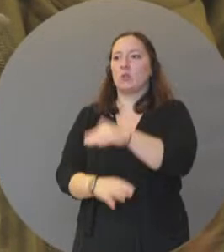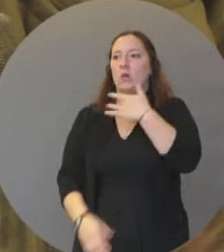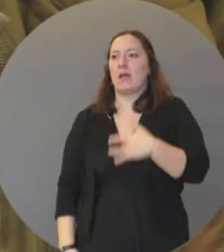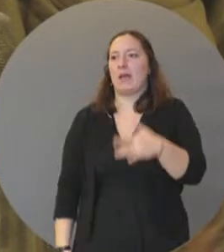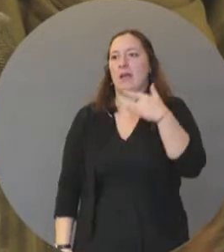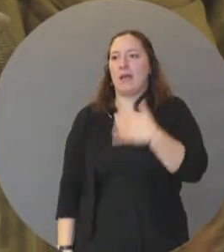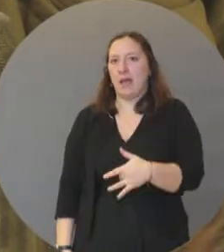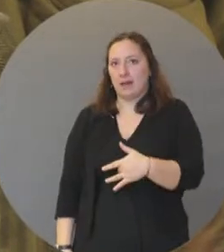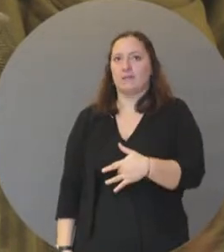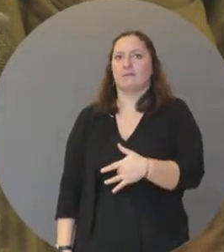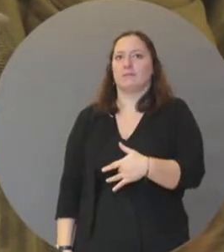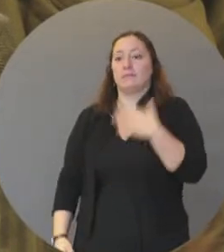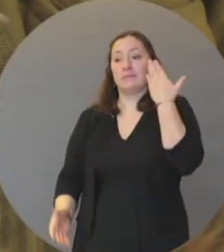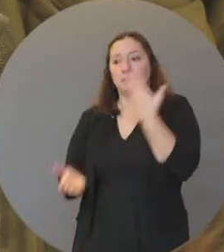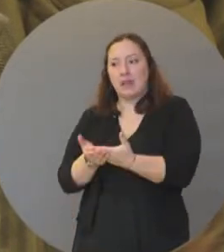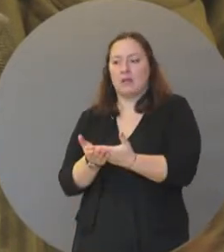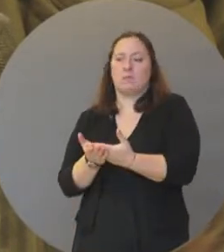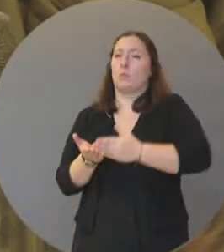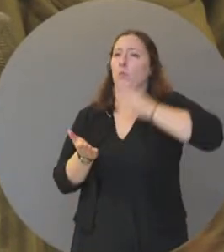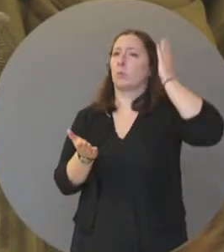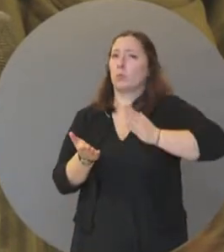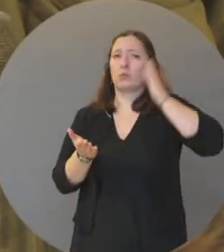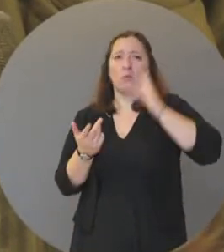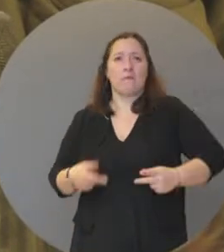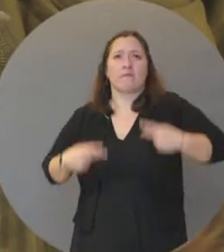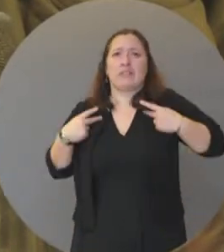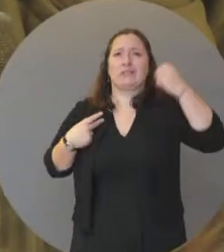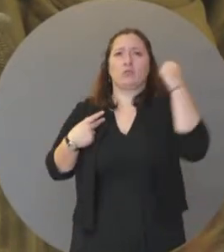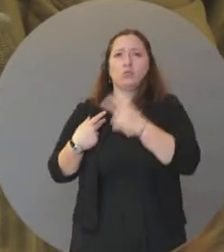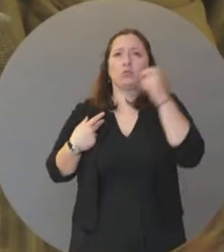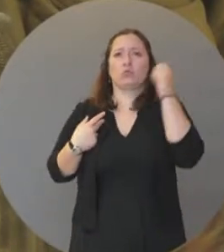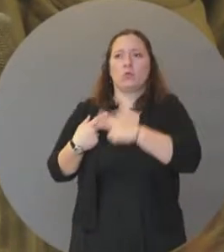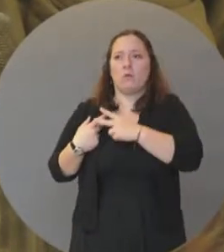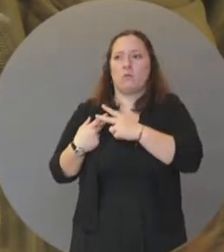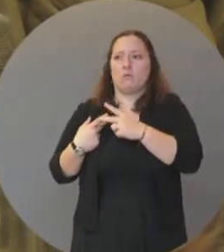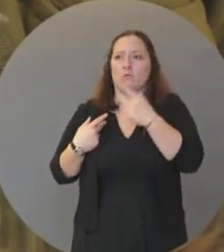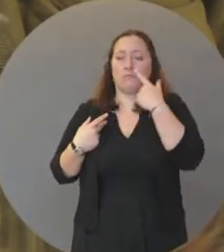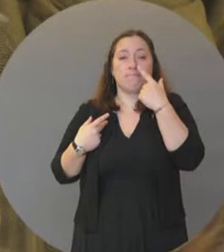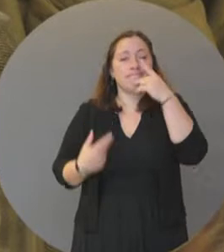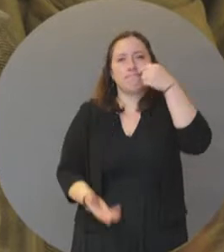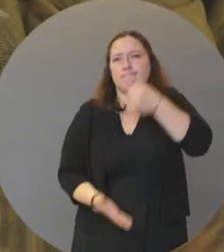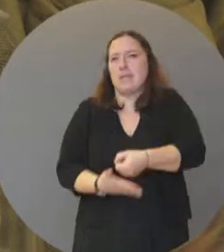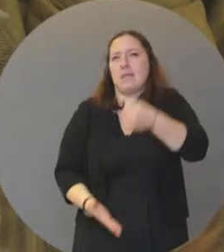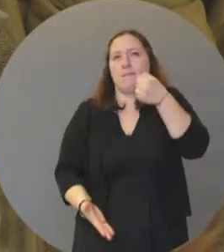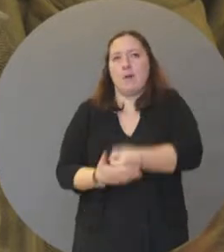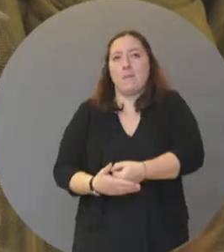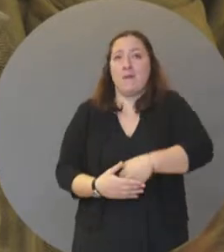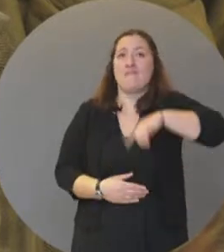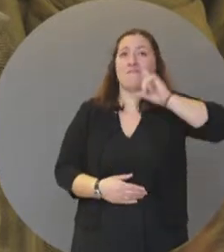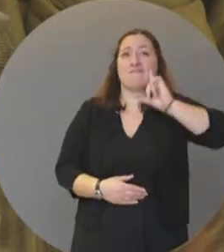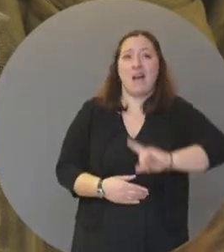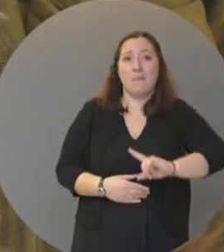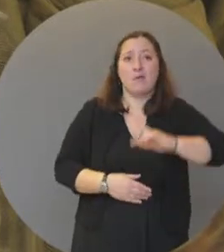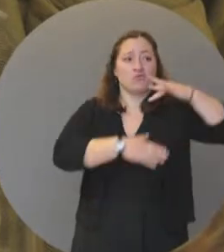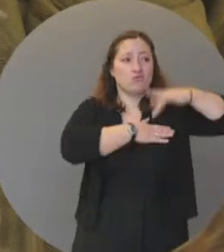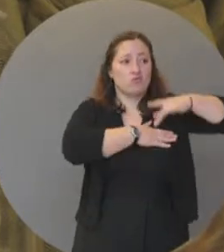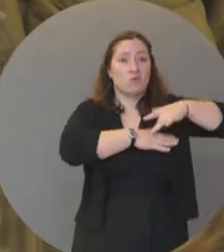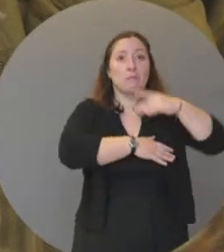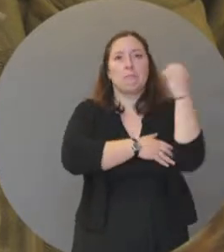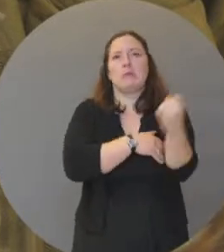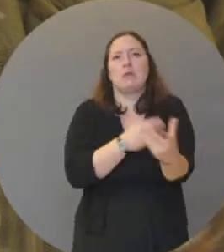cups sont des biens de première nécessité cette précarité dont les femmes sont victimes est encore plus importante chez les